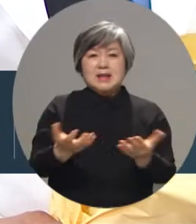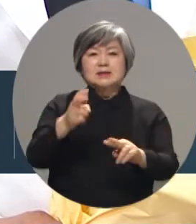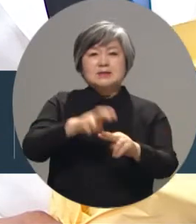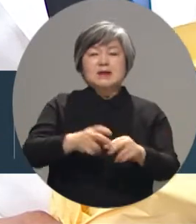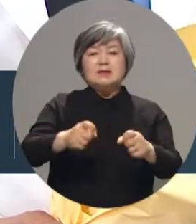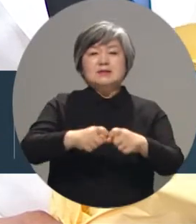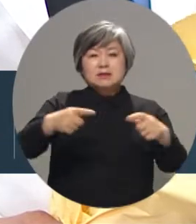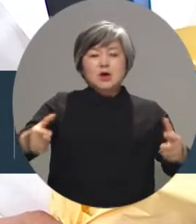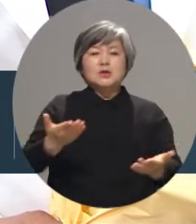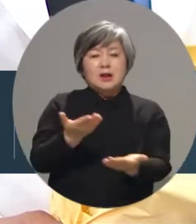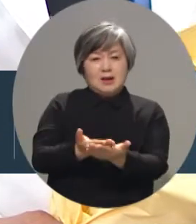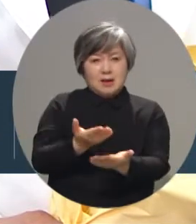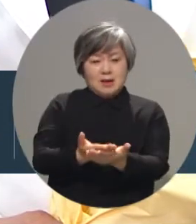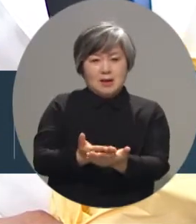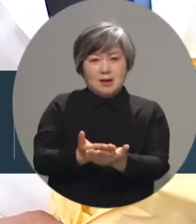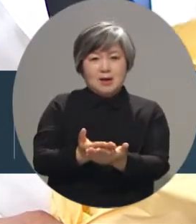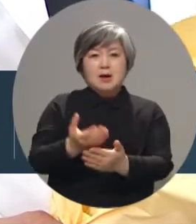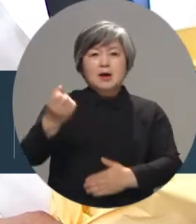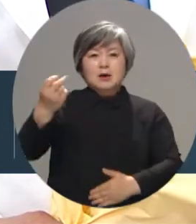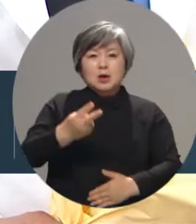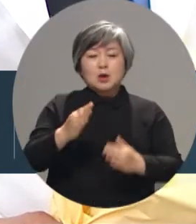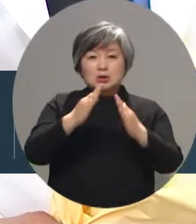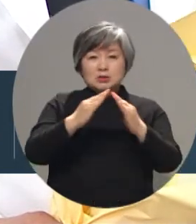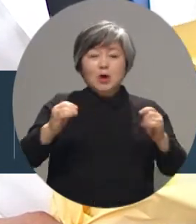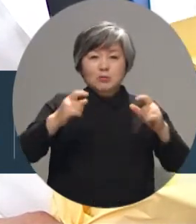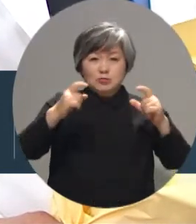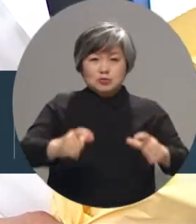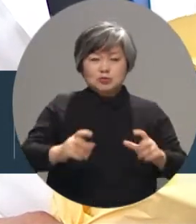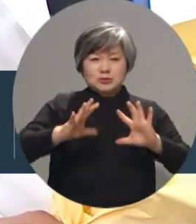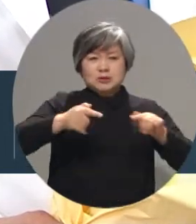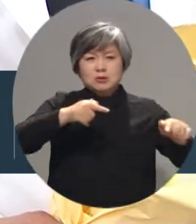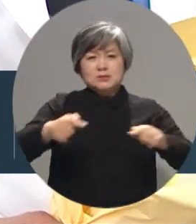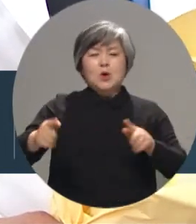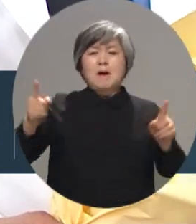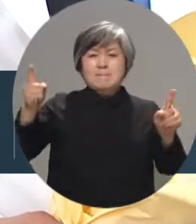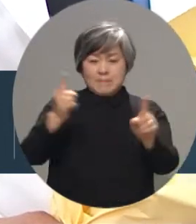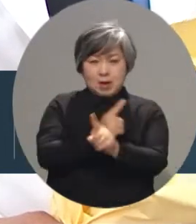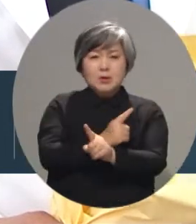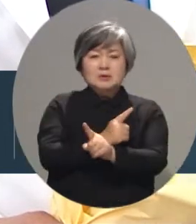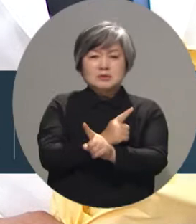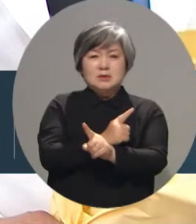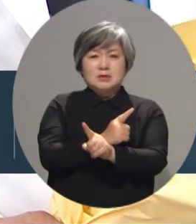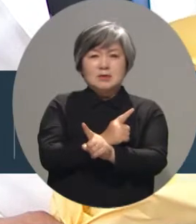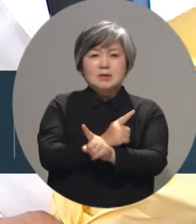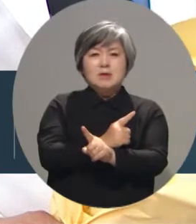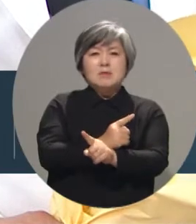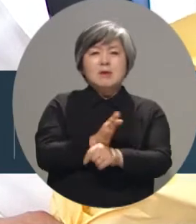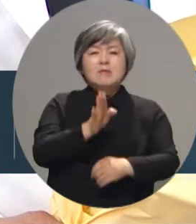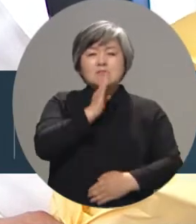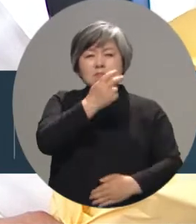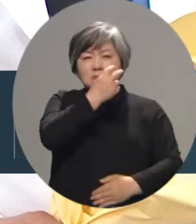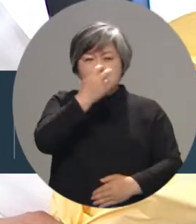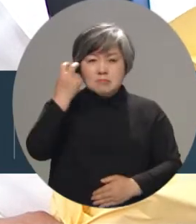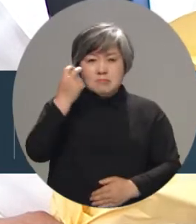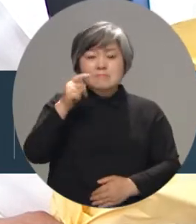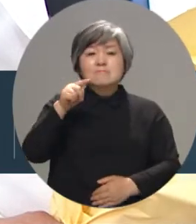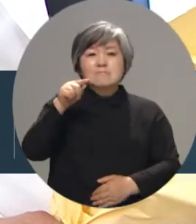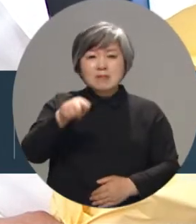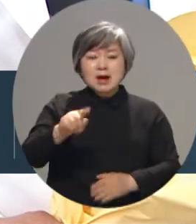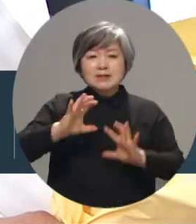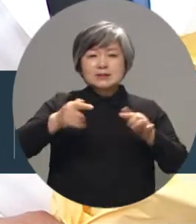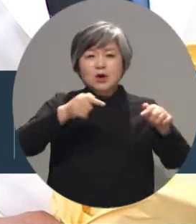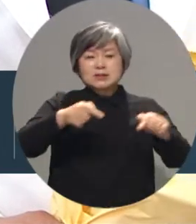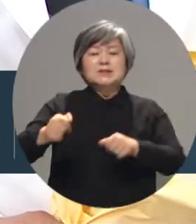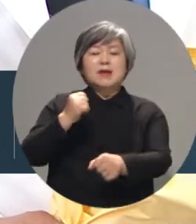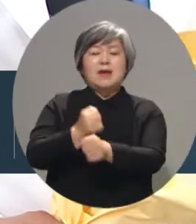늘려달라, 그리고 전북의 정치도 좀 바꿔서 유능한 생산적인